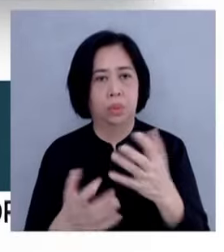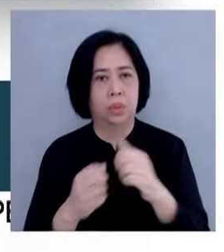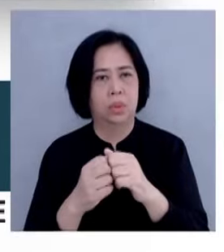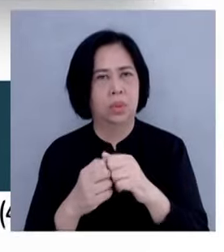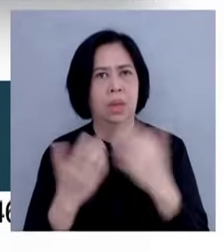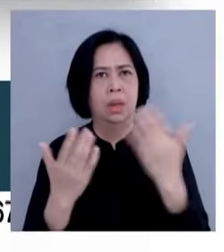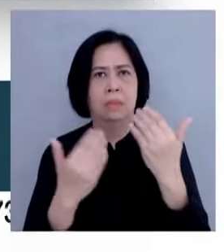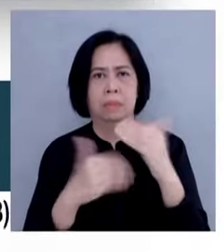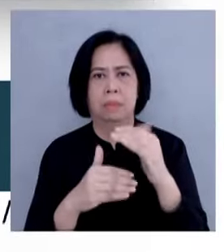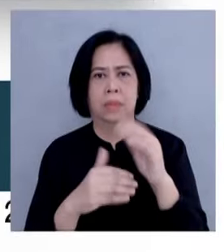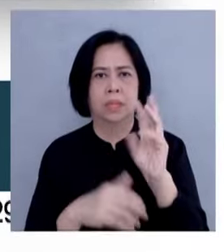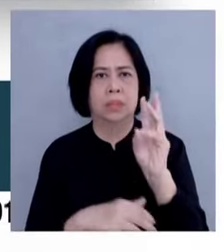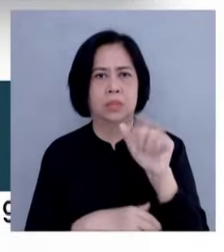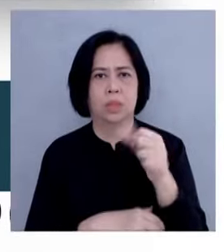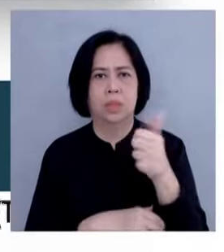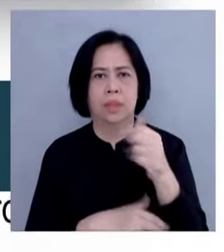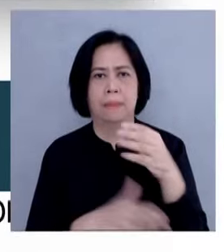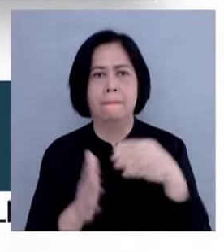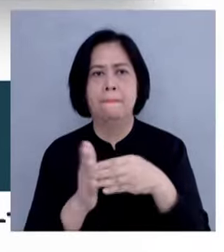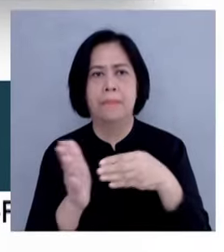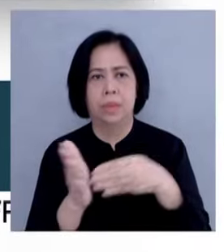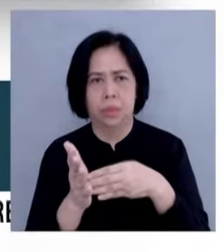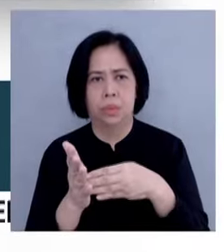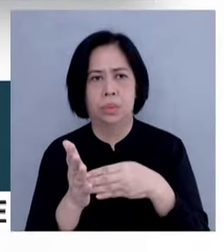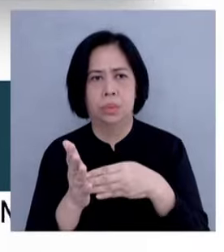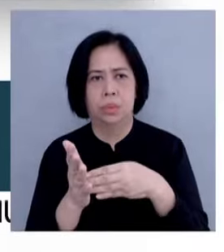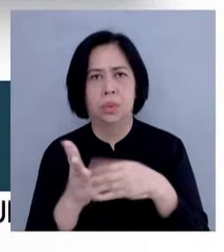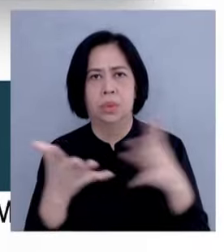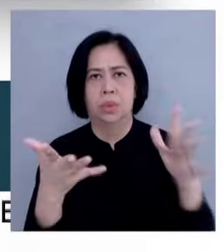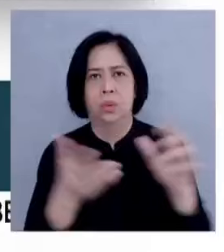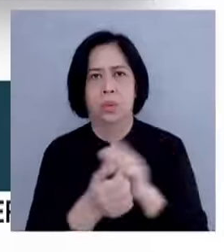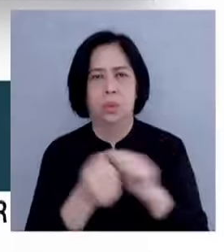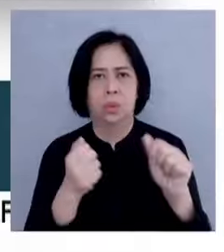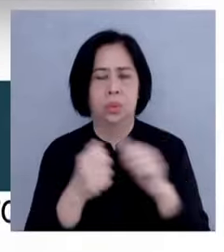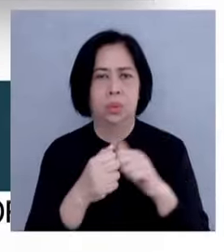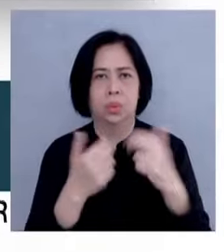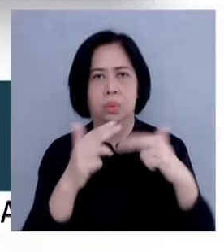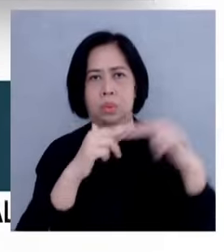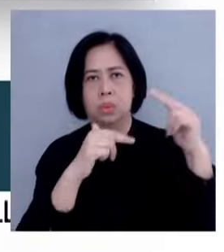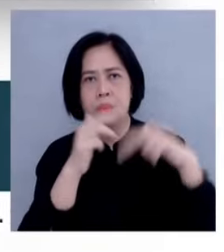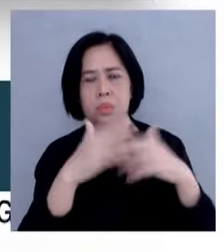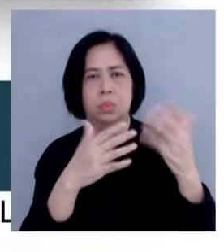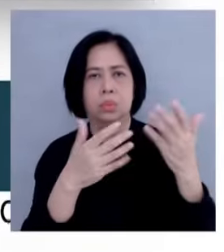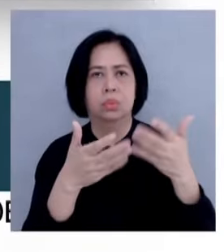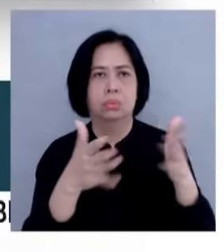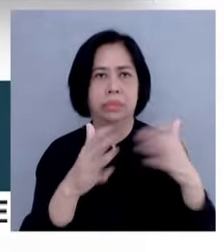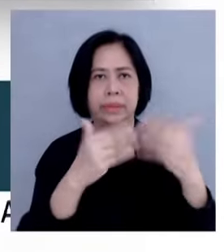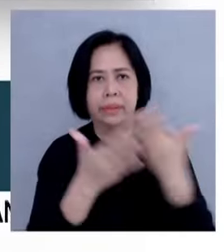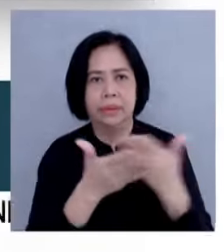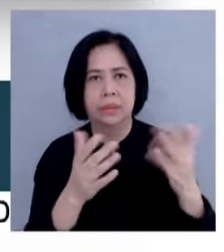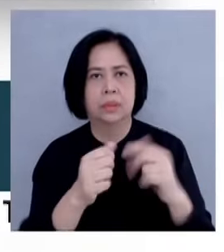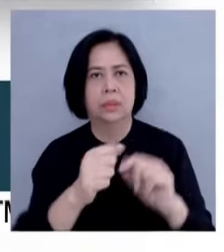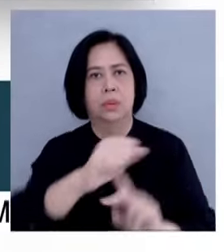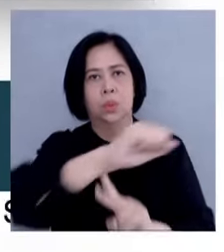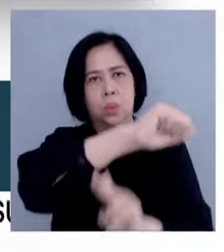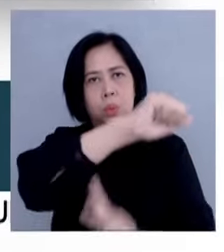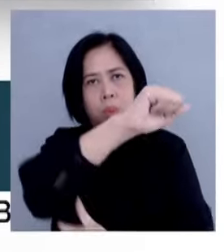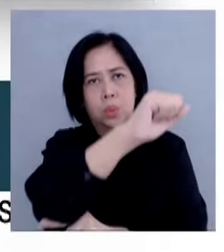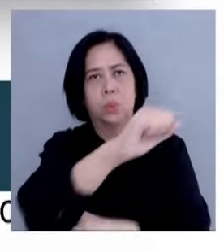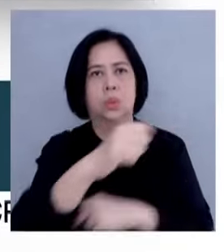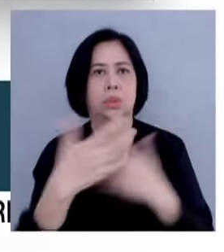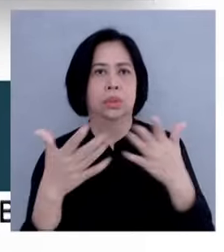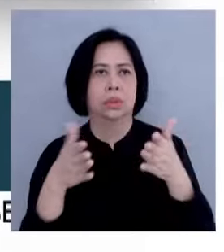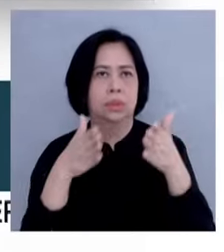10.6 billion pesos po yung mga napinsalang sa infrastruktura. Ibig sabihin yung mga tulay, mga